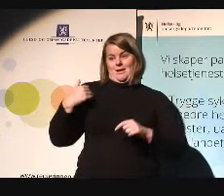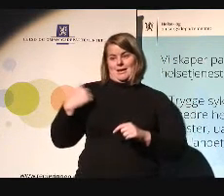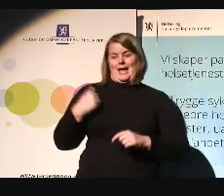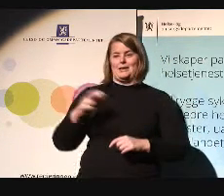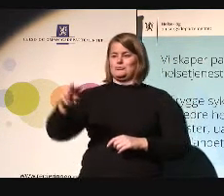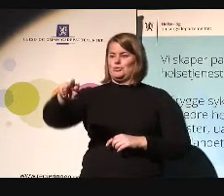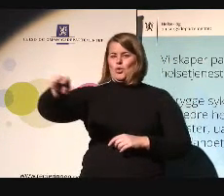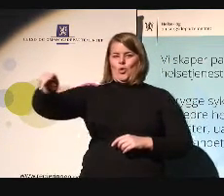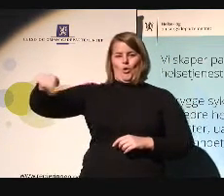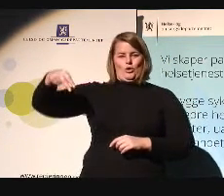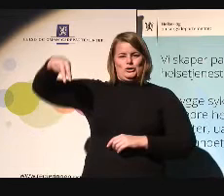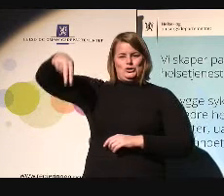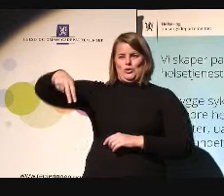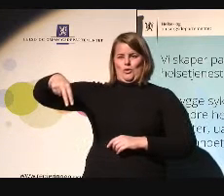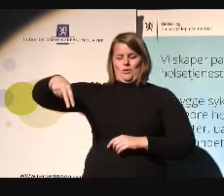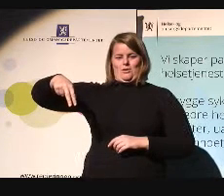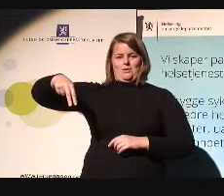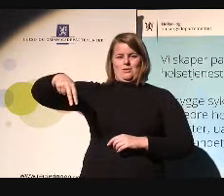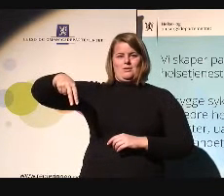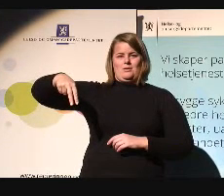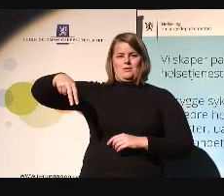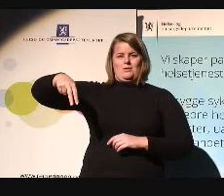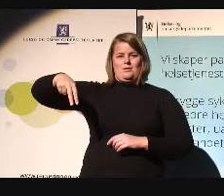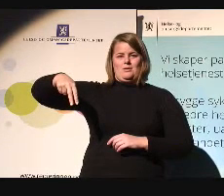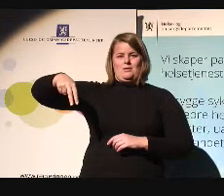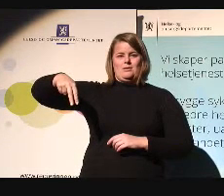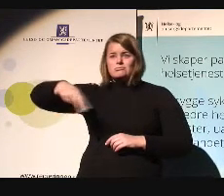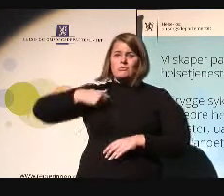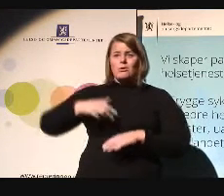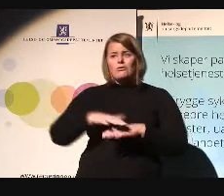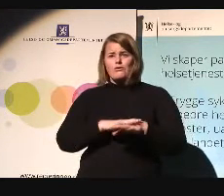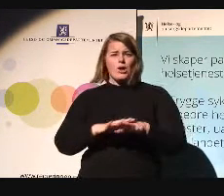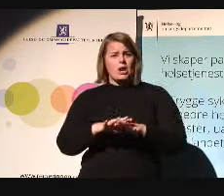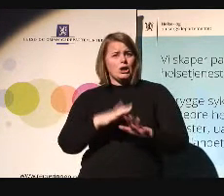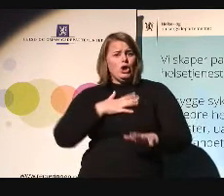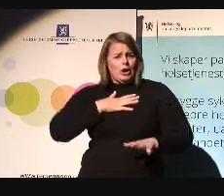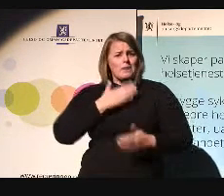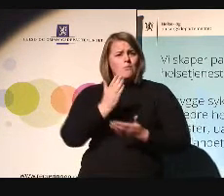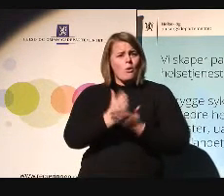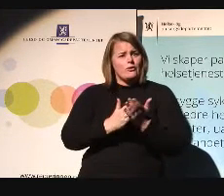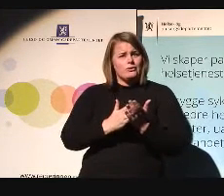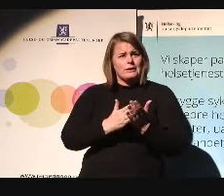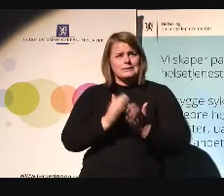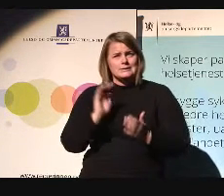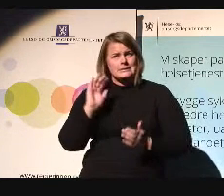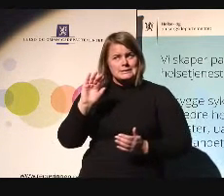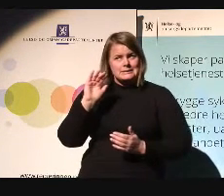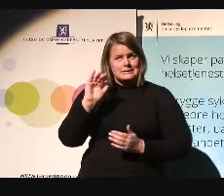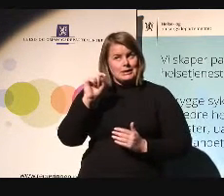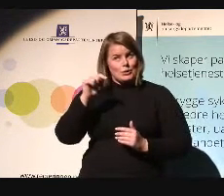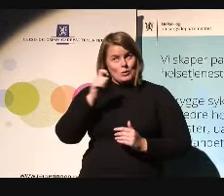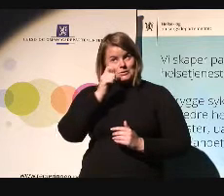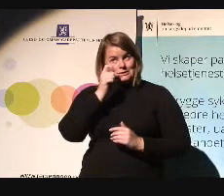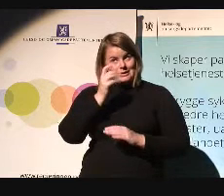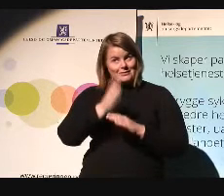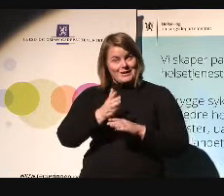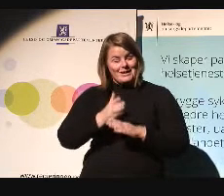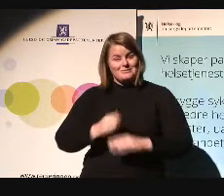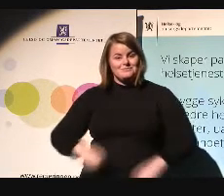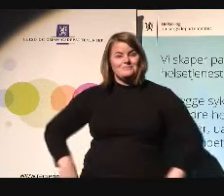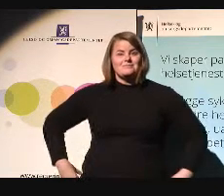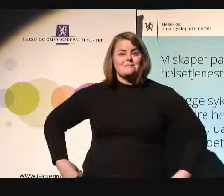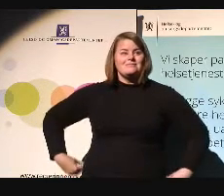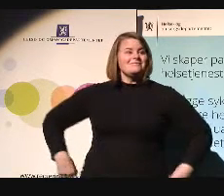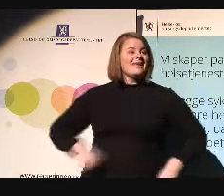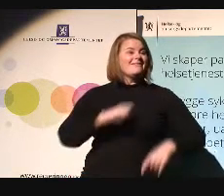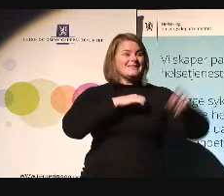her borte. Det på en, føler jeg det på en ganske hyggelig måte forteller folk at nå går vi inn for landing. Når de skrur av